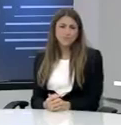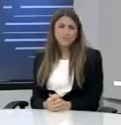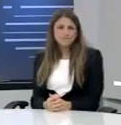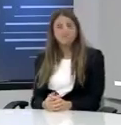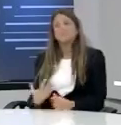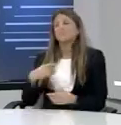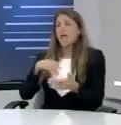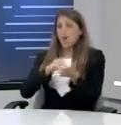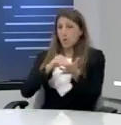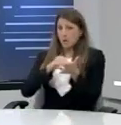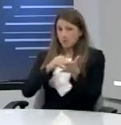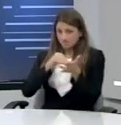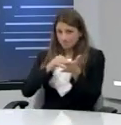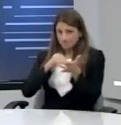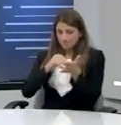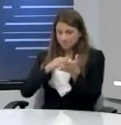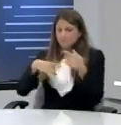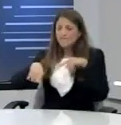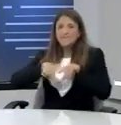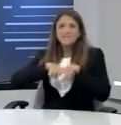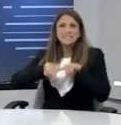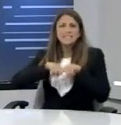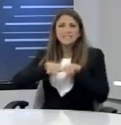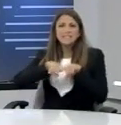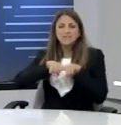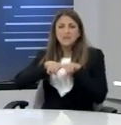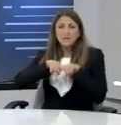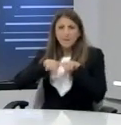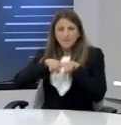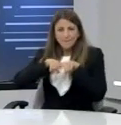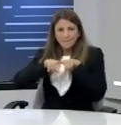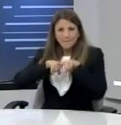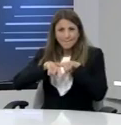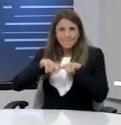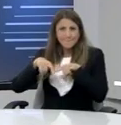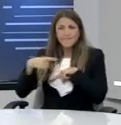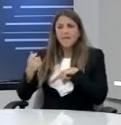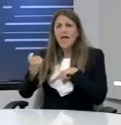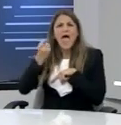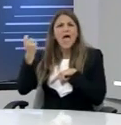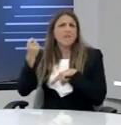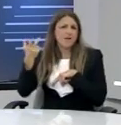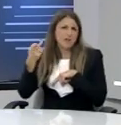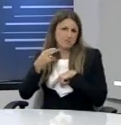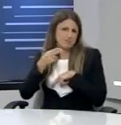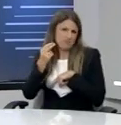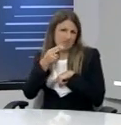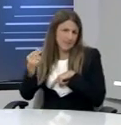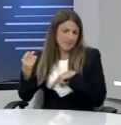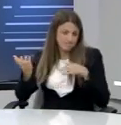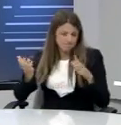Και βεβαίως, σε σχέση με τα κρίσιμα εθνικά μας θέματα,